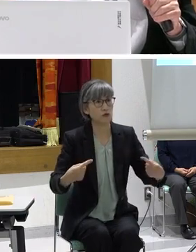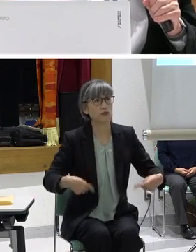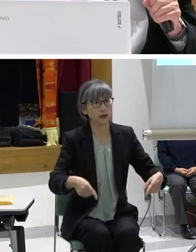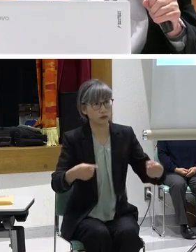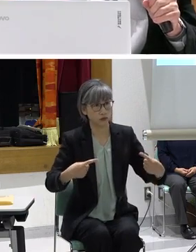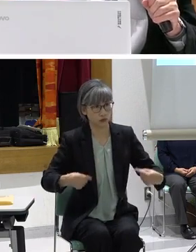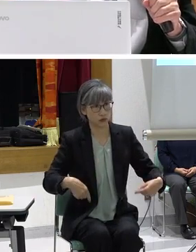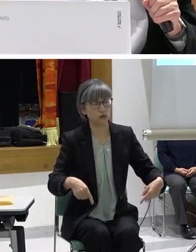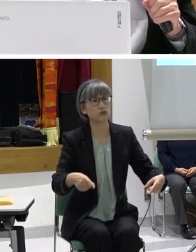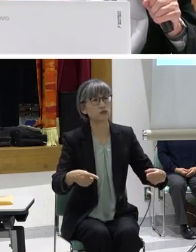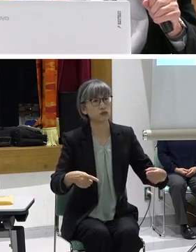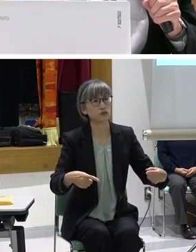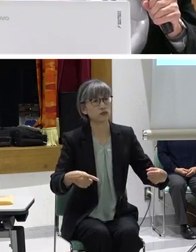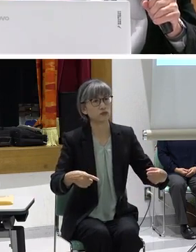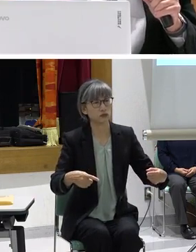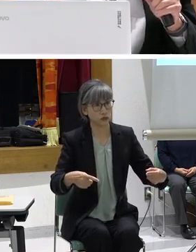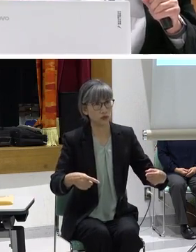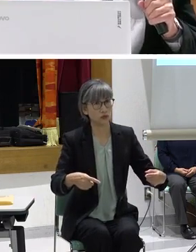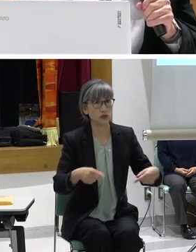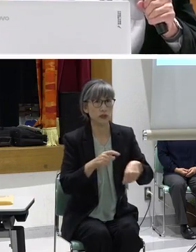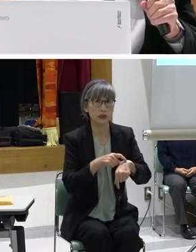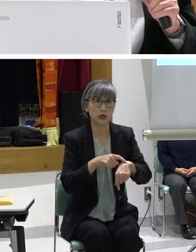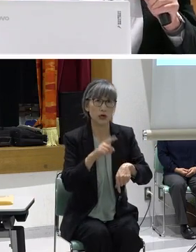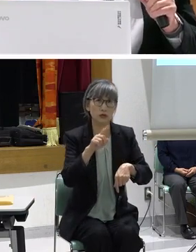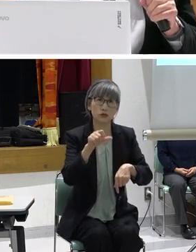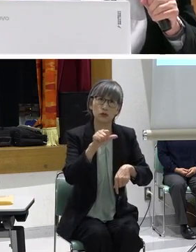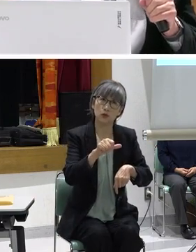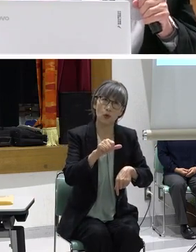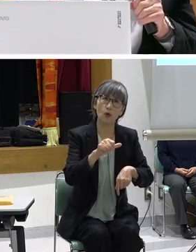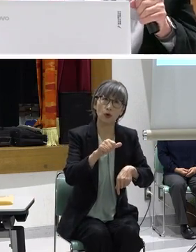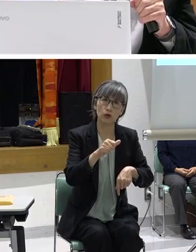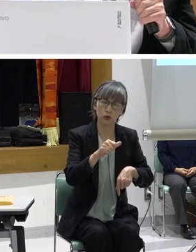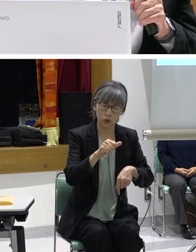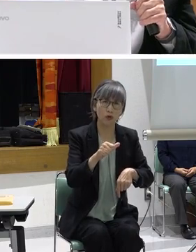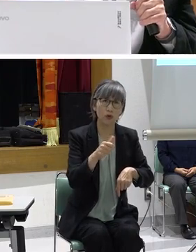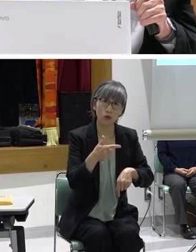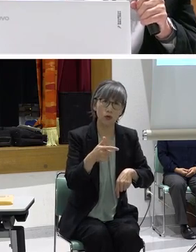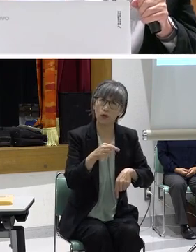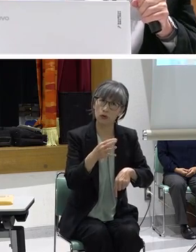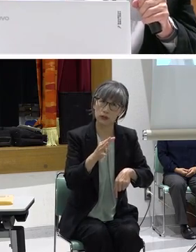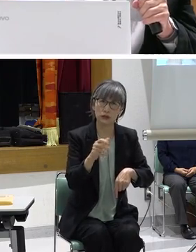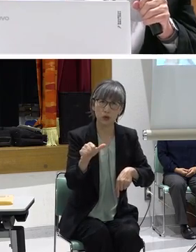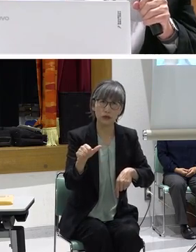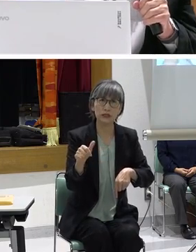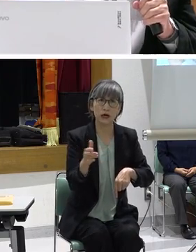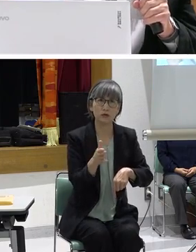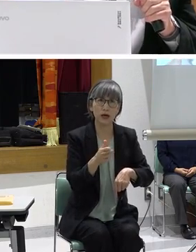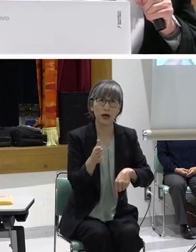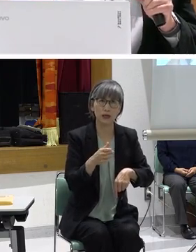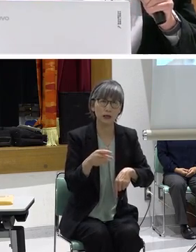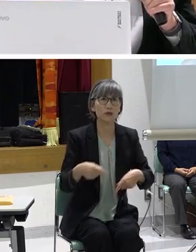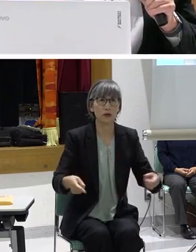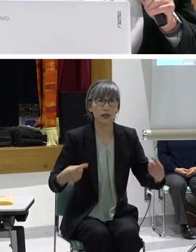から14、15時間ぐらいはこの電動車椅子に乗って生活をしているというものなんですが、